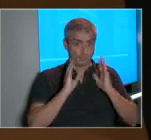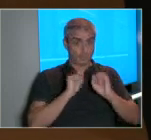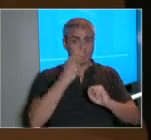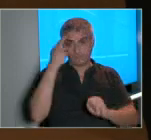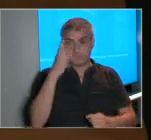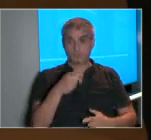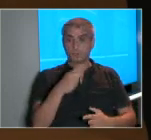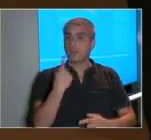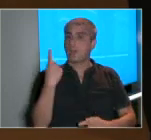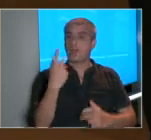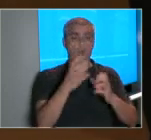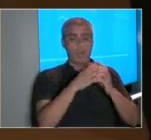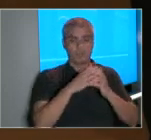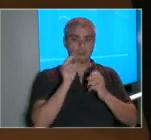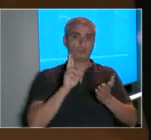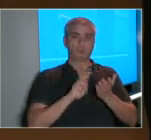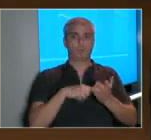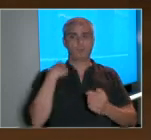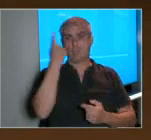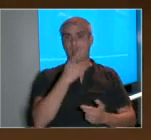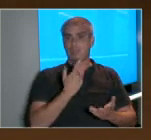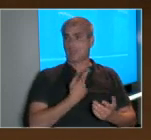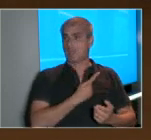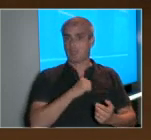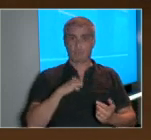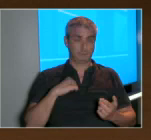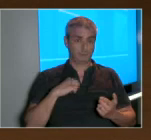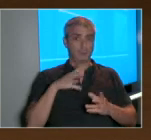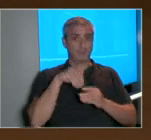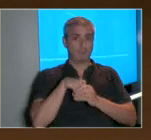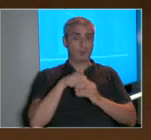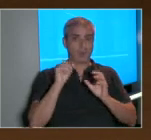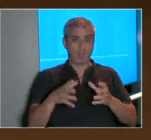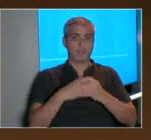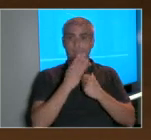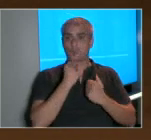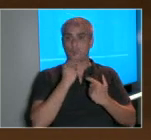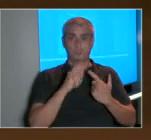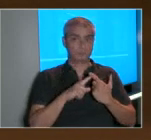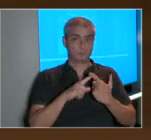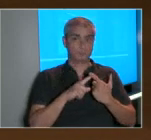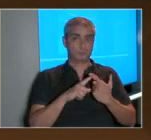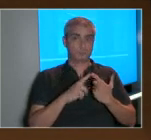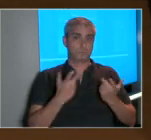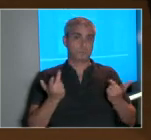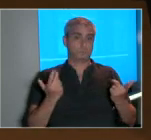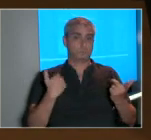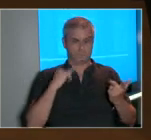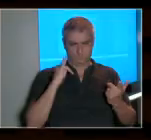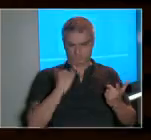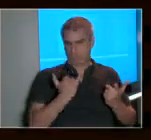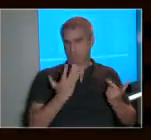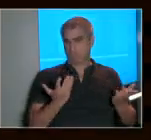ברעיון שלכל עם יש זכות להגדרה עצמית, וזה כולל גם את העם היהודי? אני משוכנע שגם